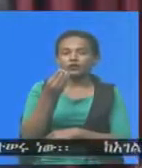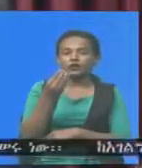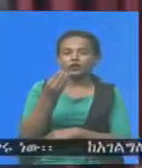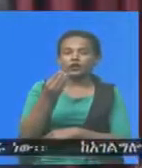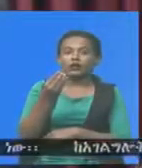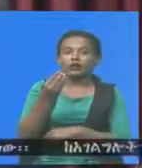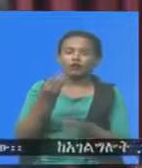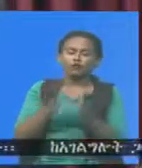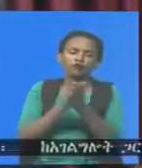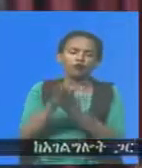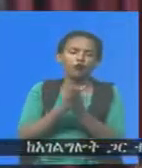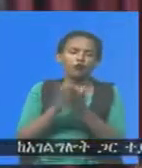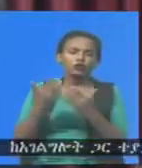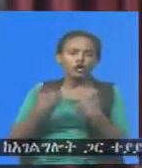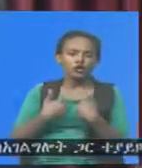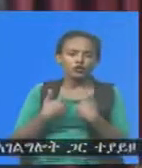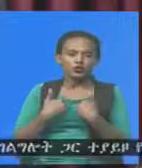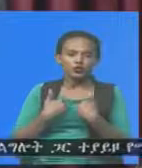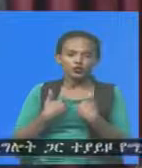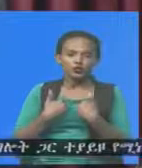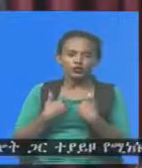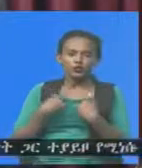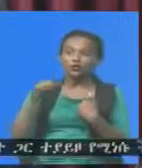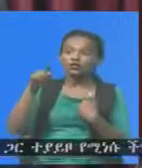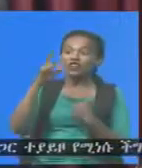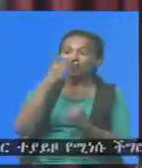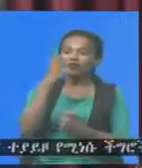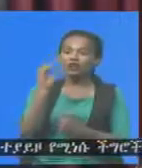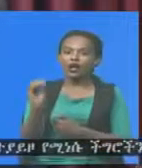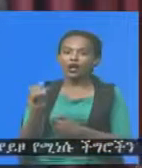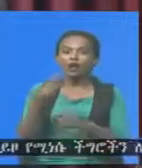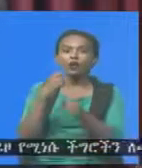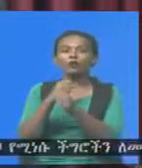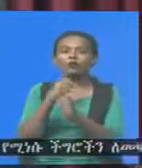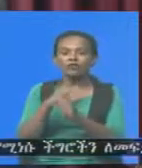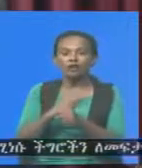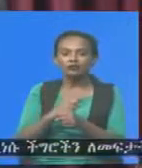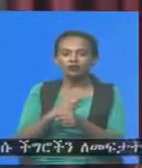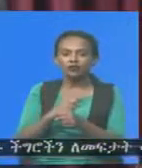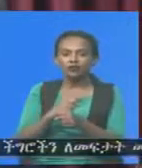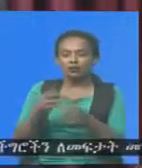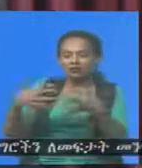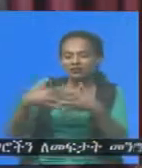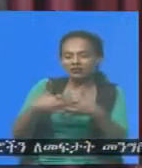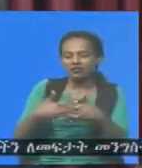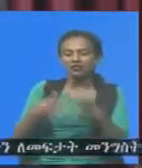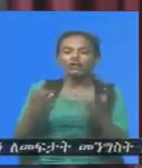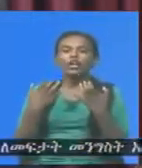ፍላጎት አላቸው ምስራቅ አፍሪካ ላይ መስራት መተሳሰር ይፈልጋሉ።